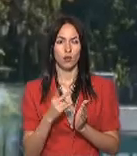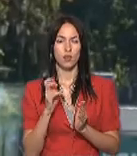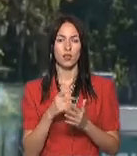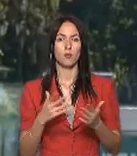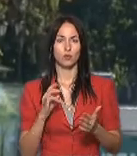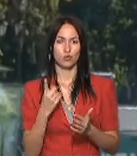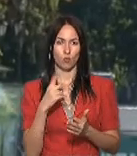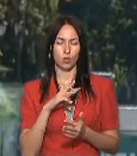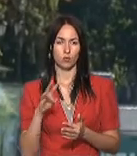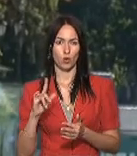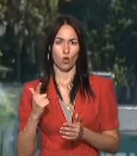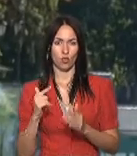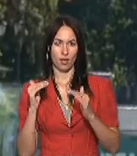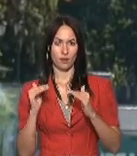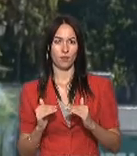гривень.